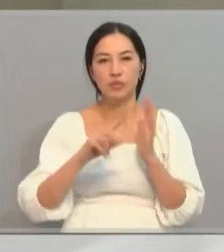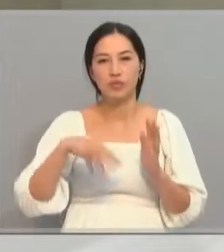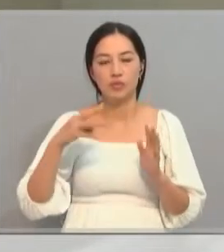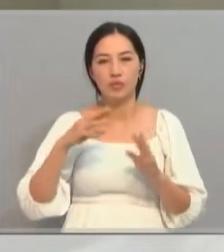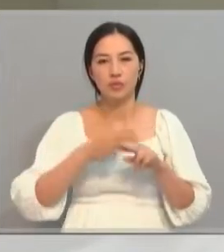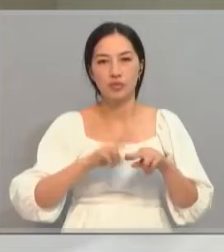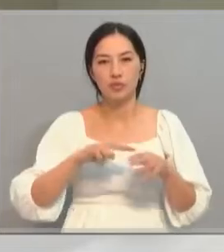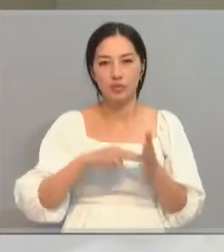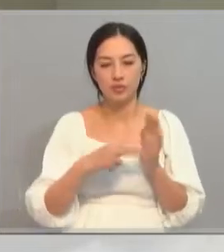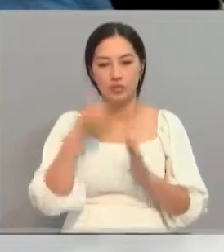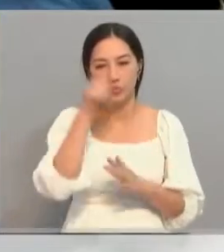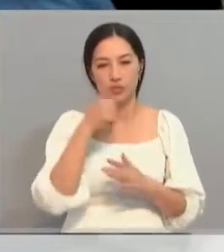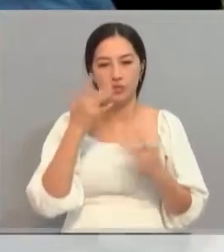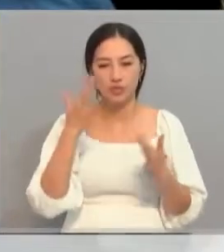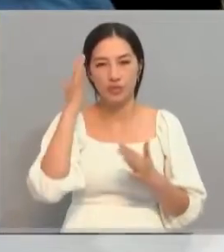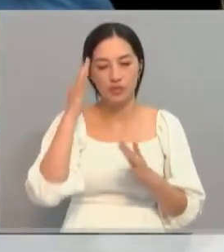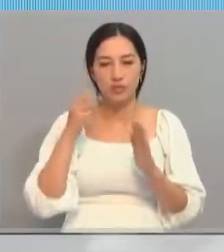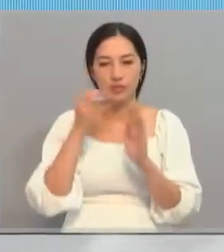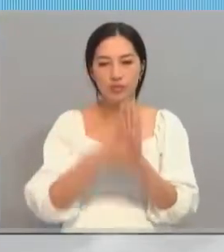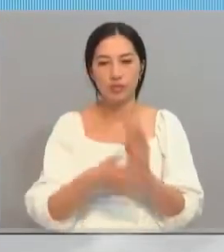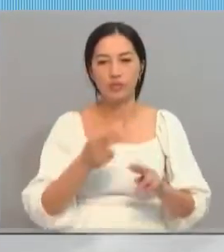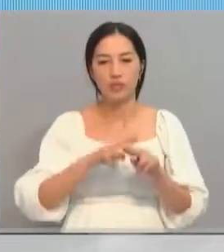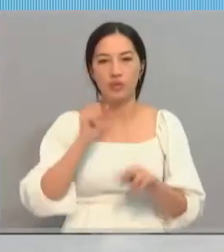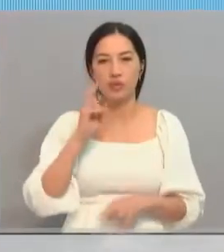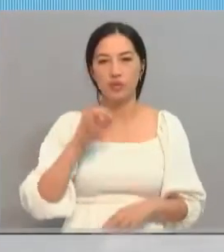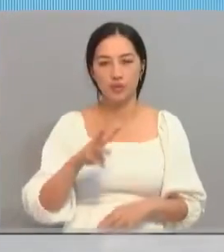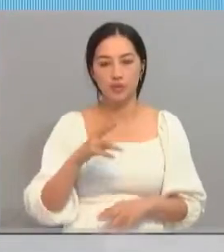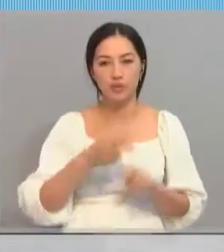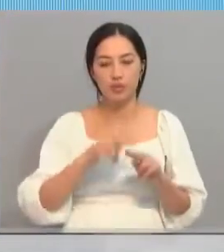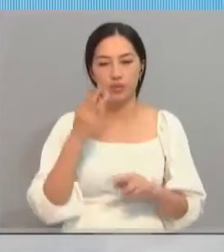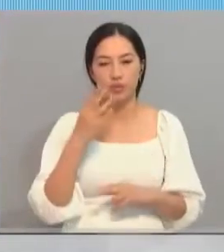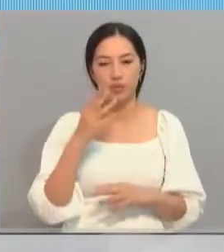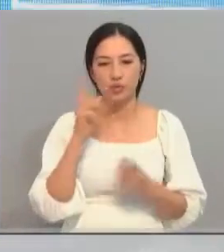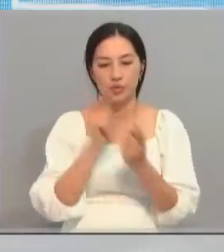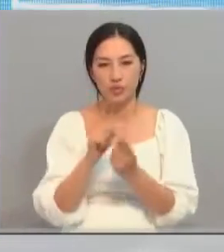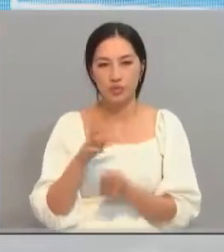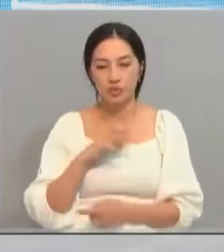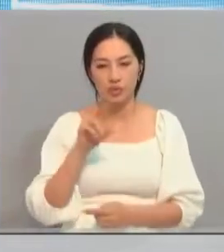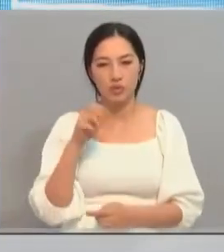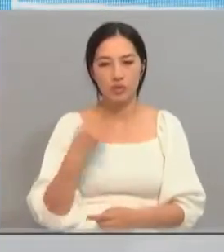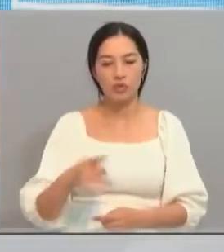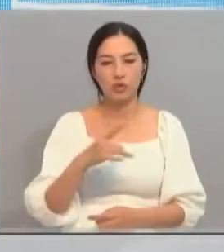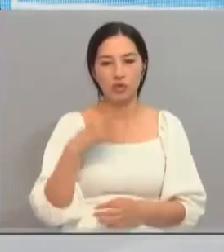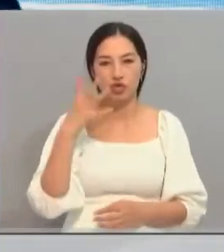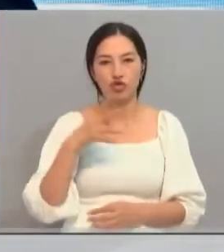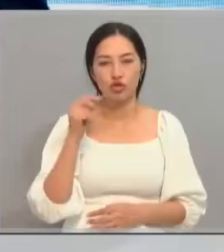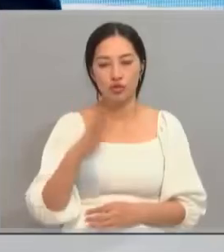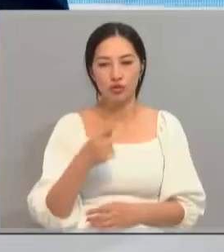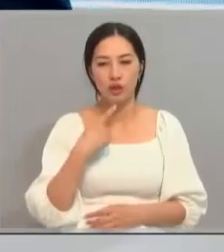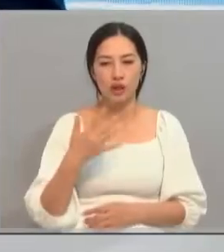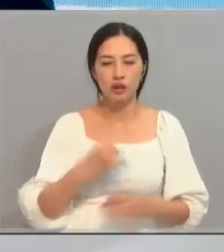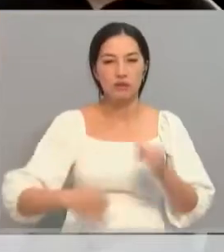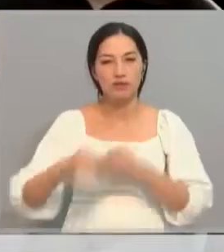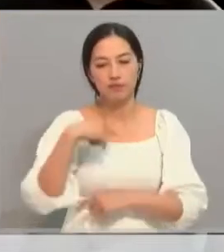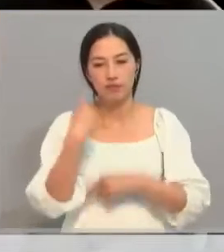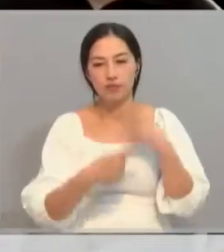тенге планируется освоить в этом году. Встреча акима Шымкента Мурата Эденова с населением Абайского района продлилась более 4 часов. В